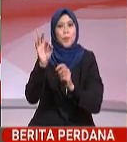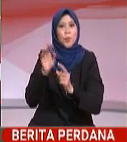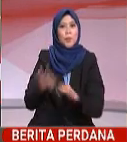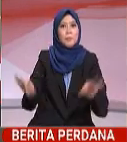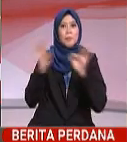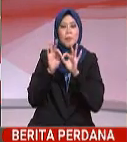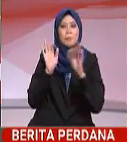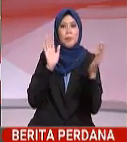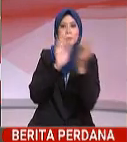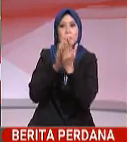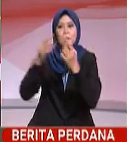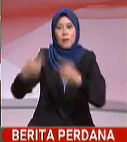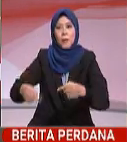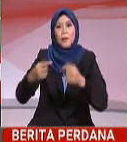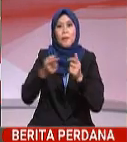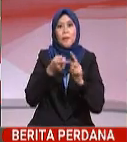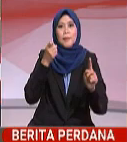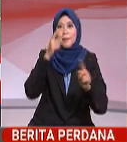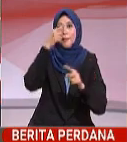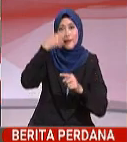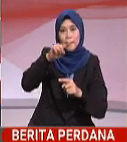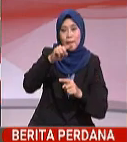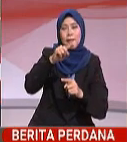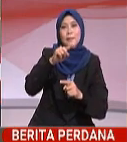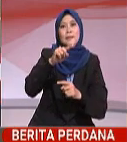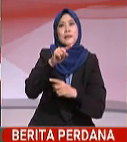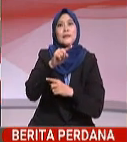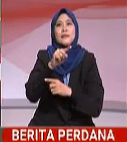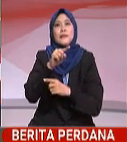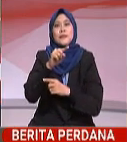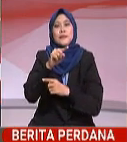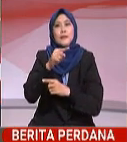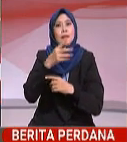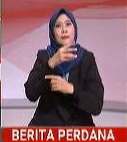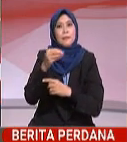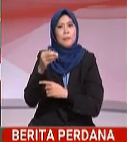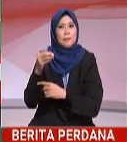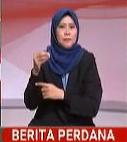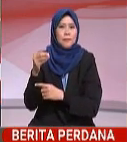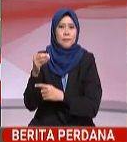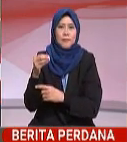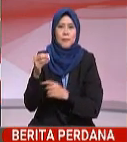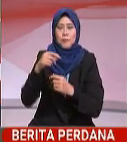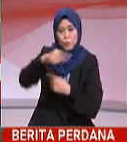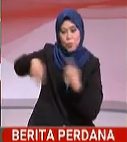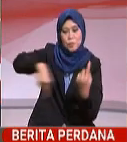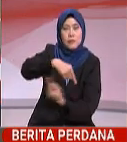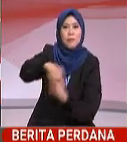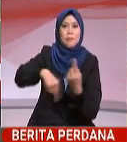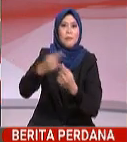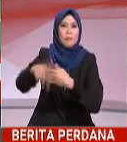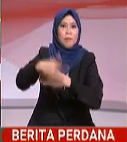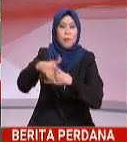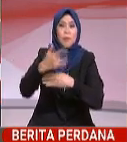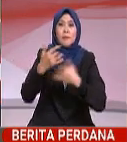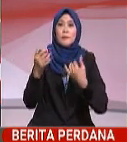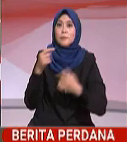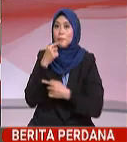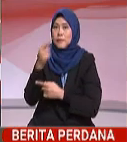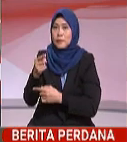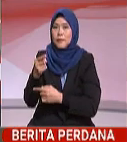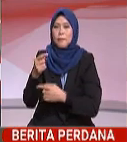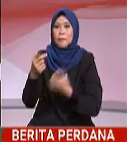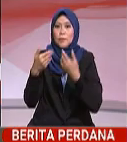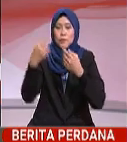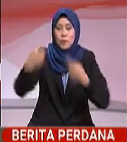dan bakal berdepan lawan dari Thailand, Nip Pik Pon Puang Papet, Benjapa Ensat di pusingan awal. Jelas Liu Ying,